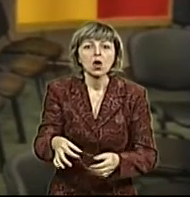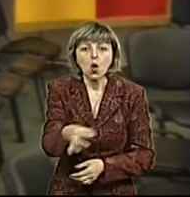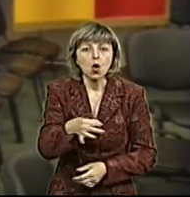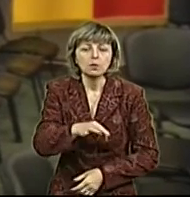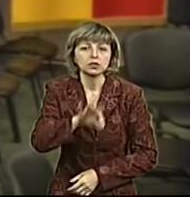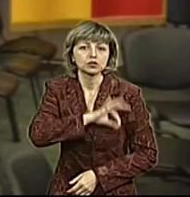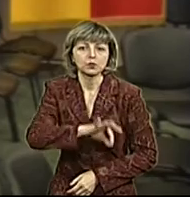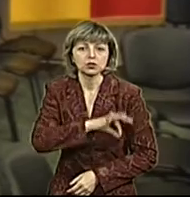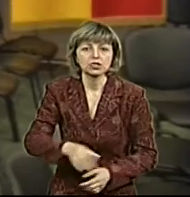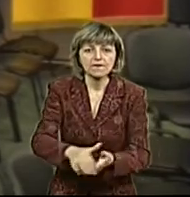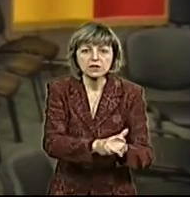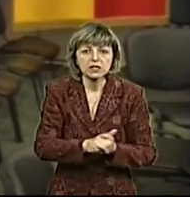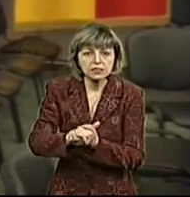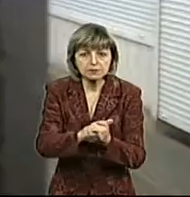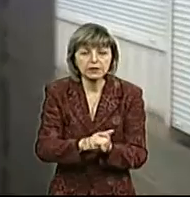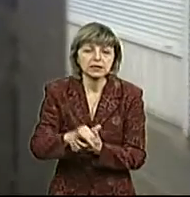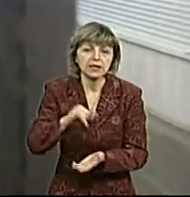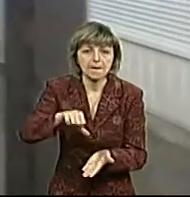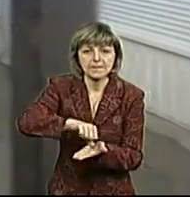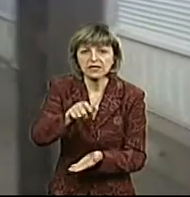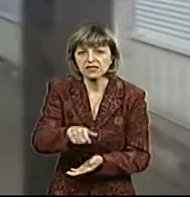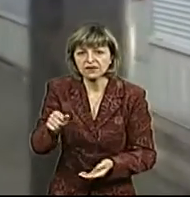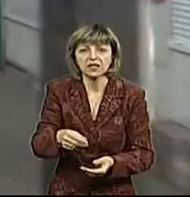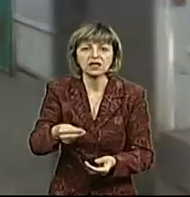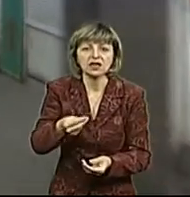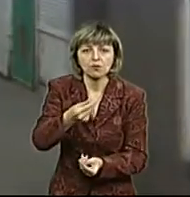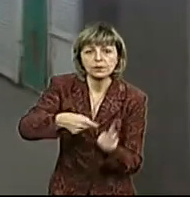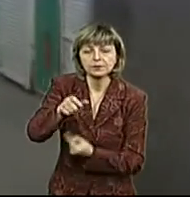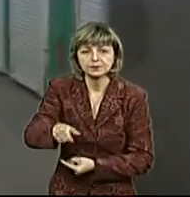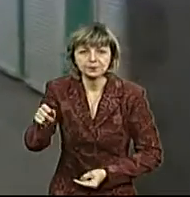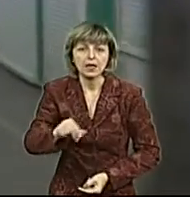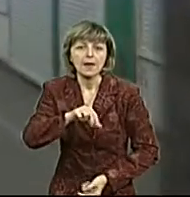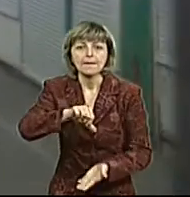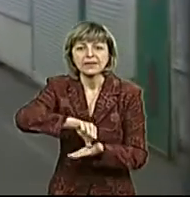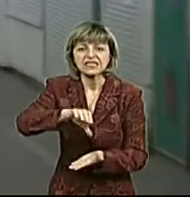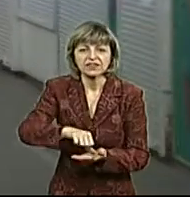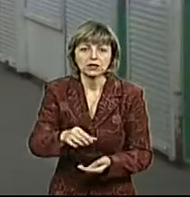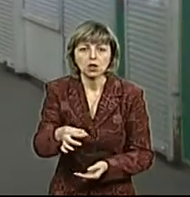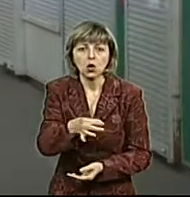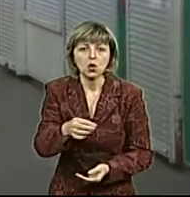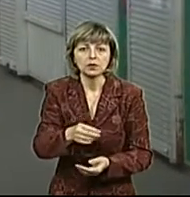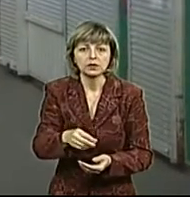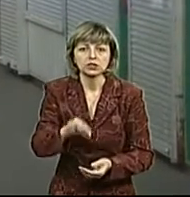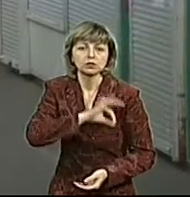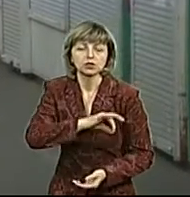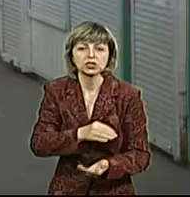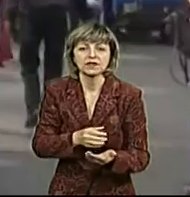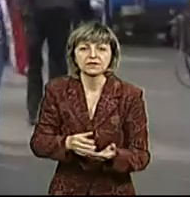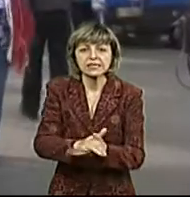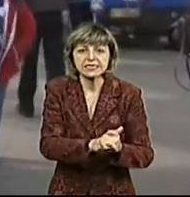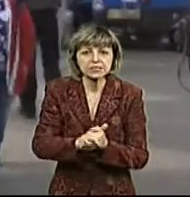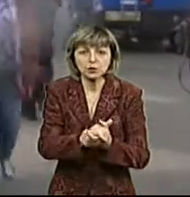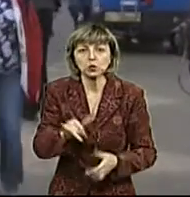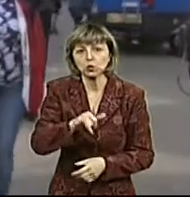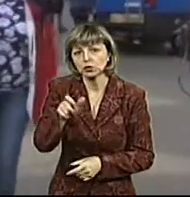облспоживспілки і представників підприємців. Представники облспоживспілки, куди підприємці нині сплачують за оренду